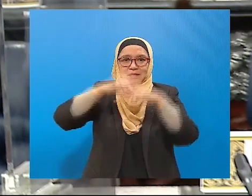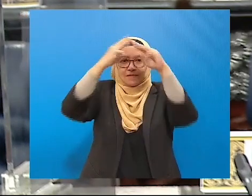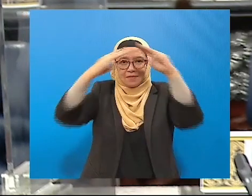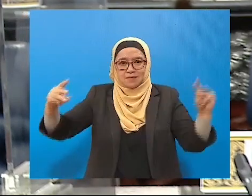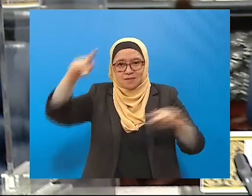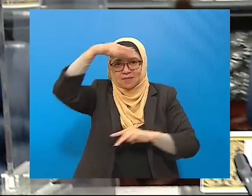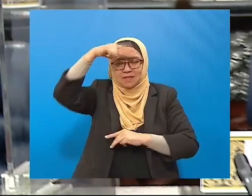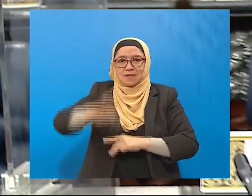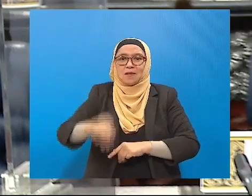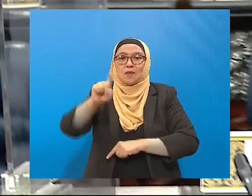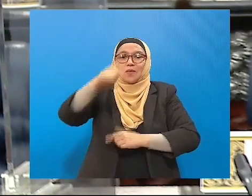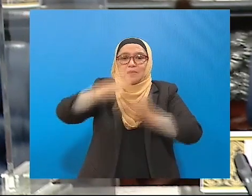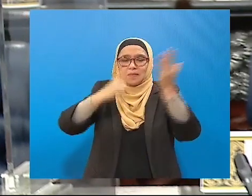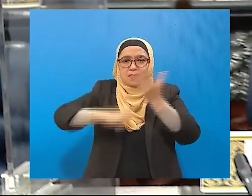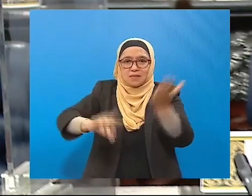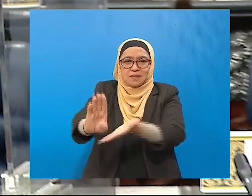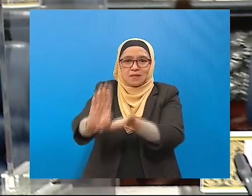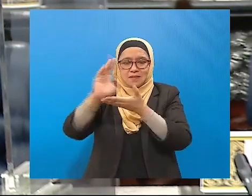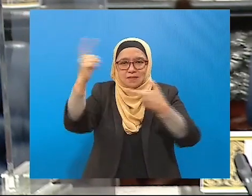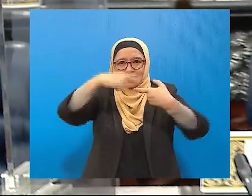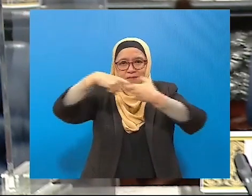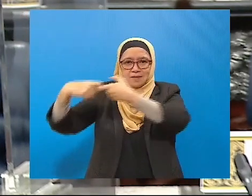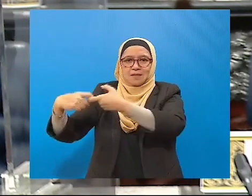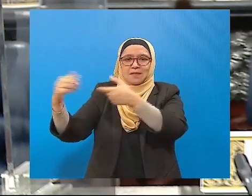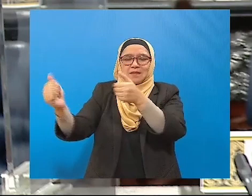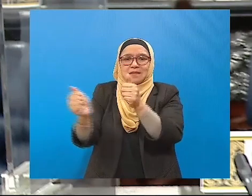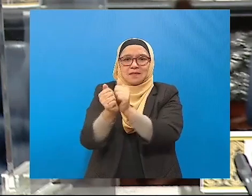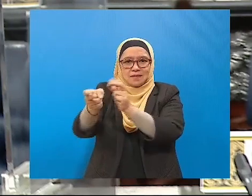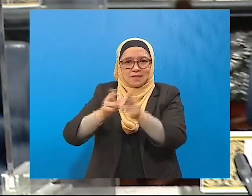bantuan konsuler. Soal pengiktirafan,